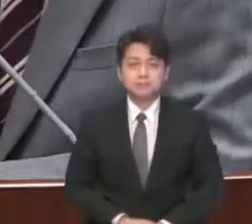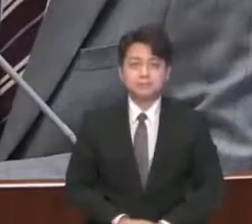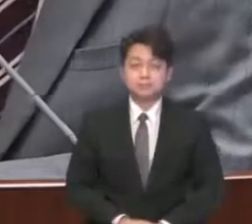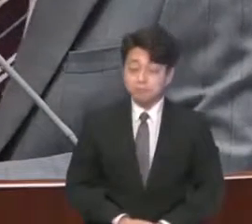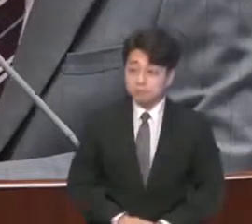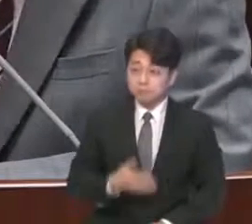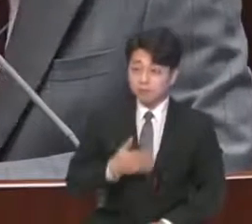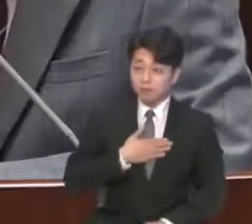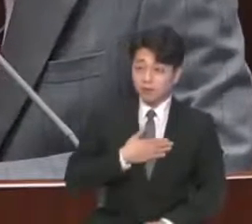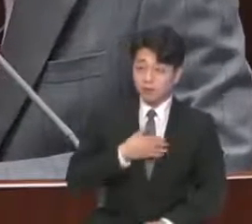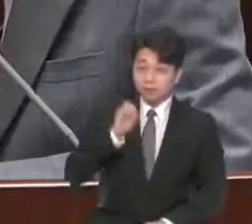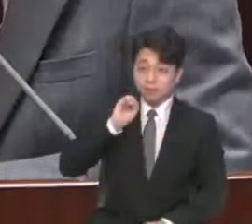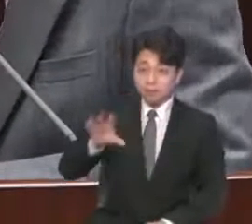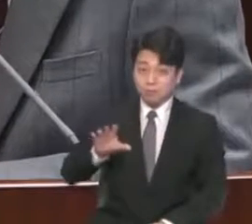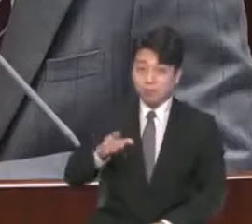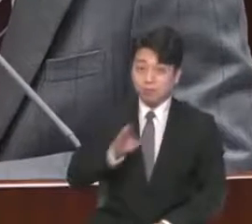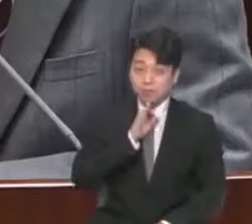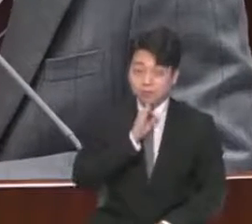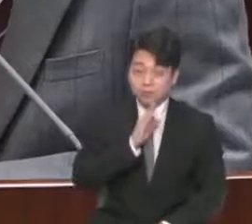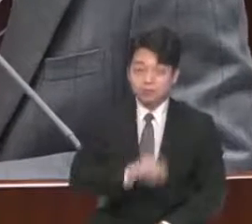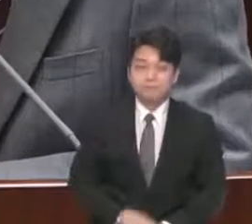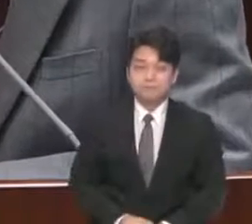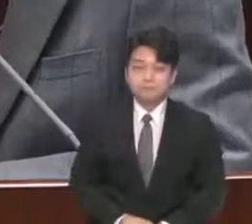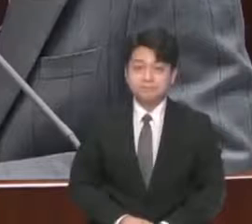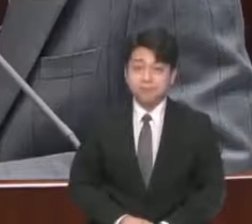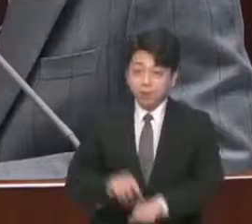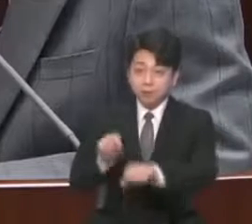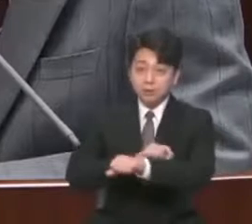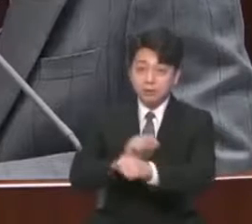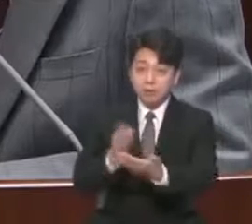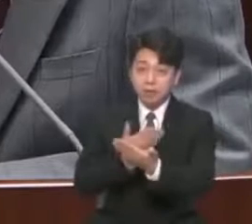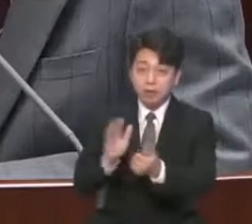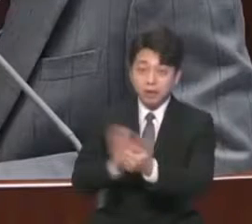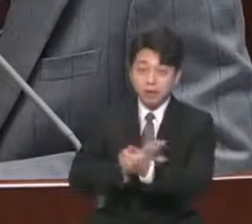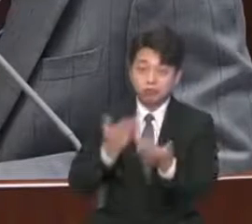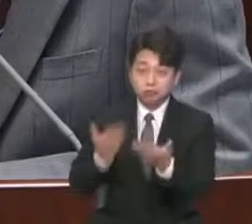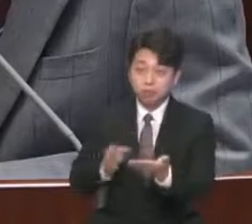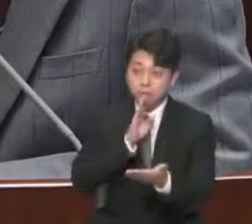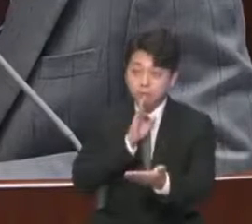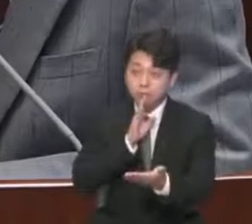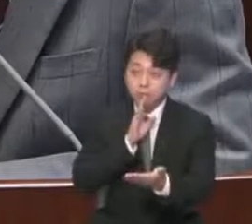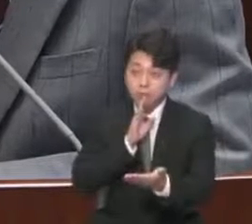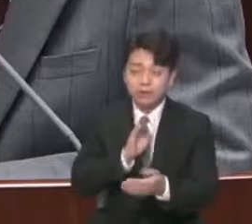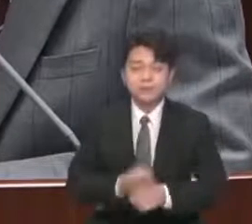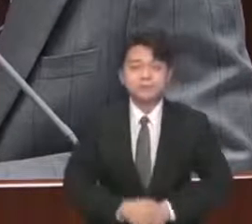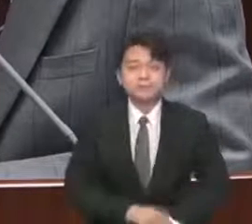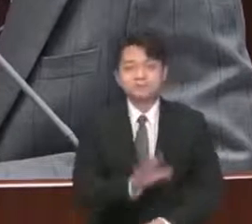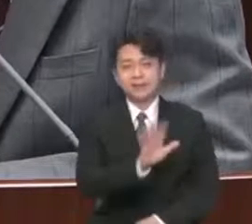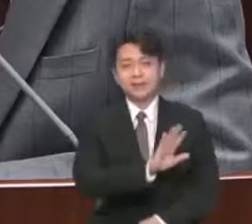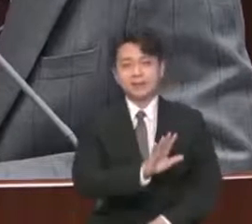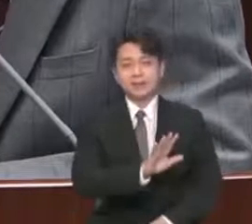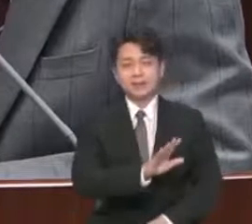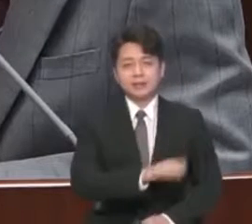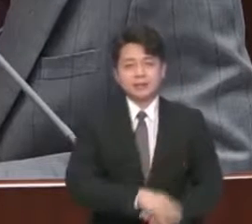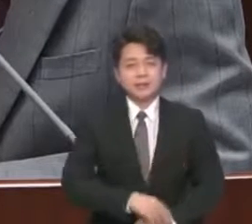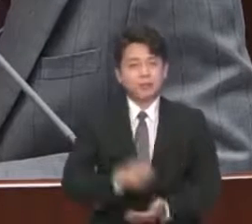그러면 특혜가 있었네요 서일병에게? 아 그러니까 그 당시에 그 서일병의